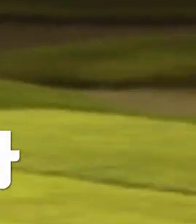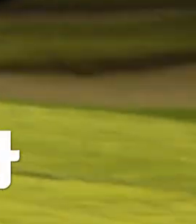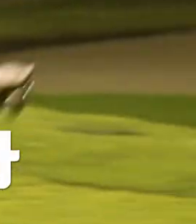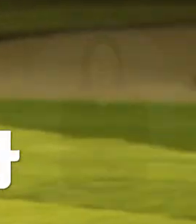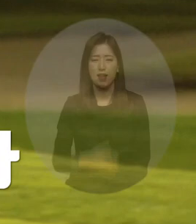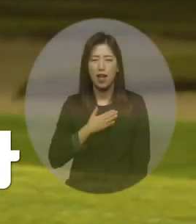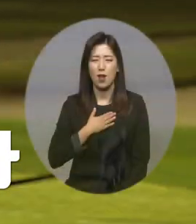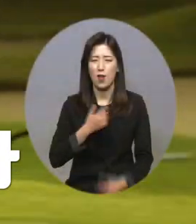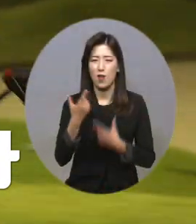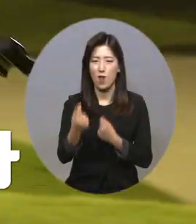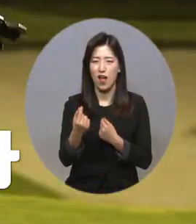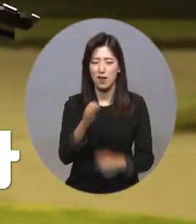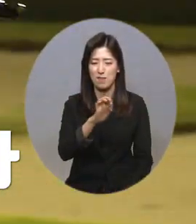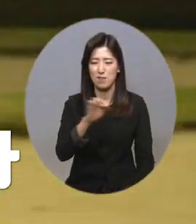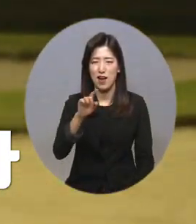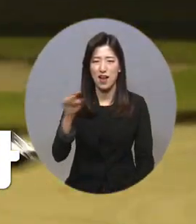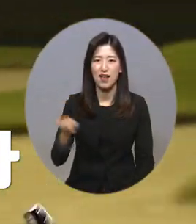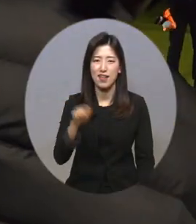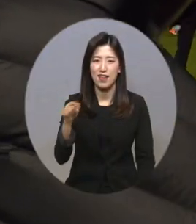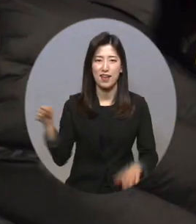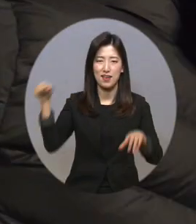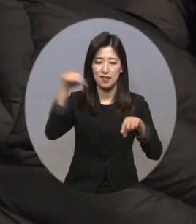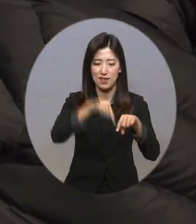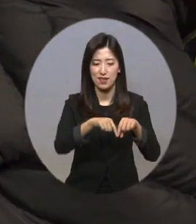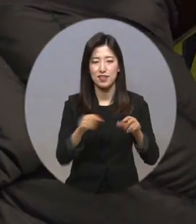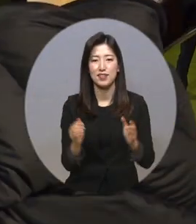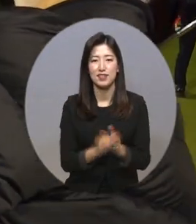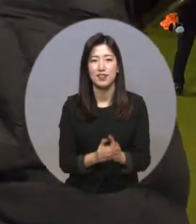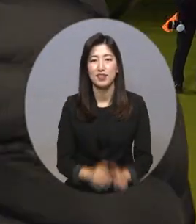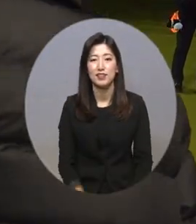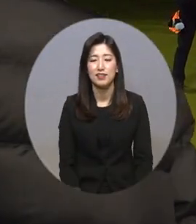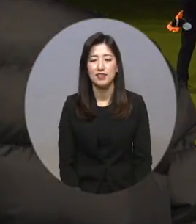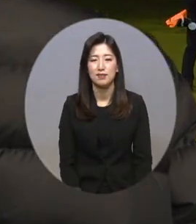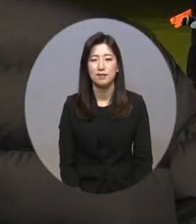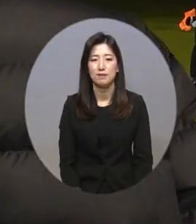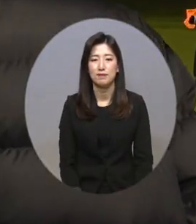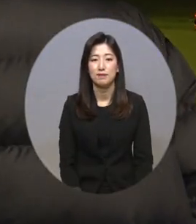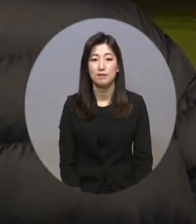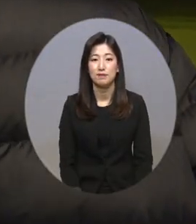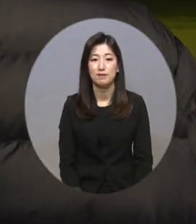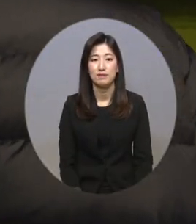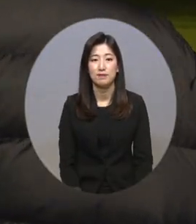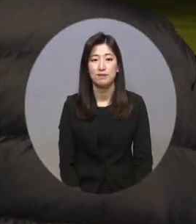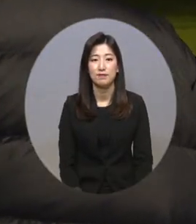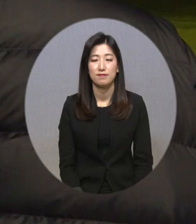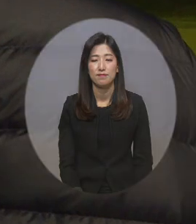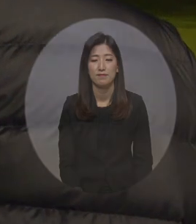lou 으 to be too